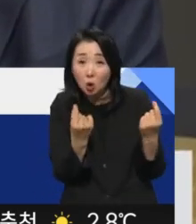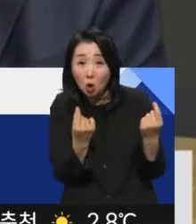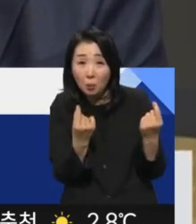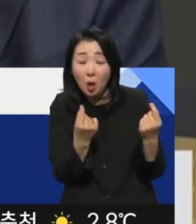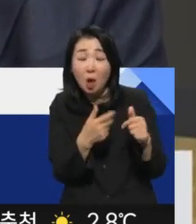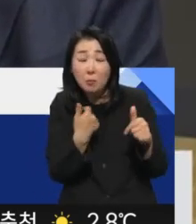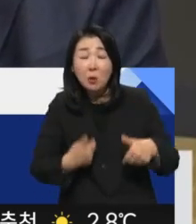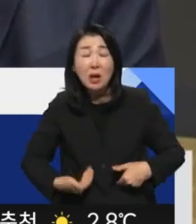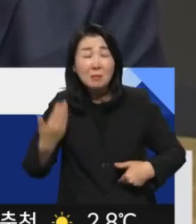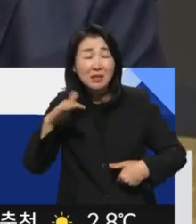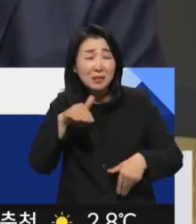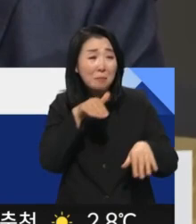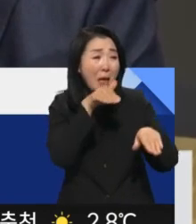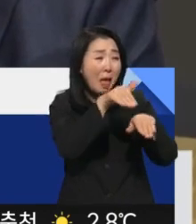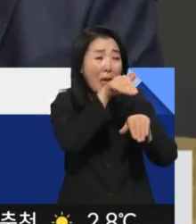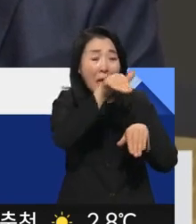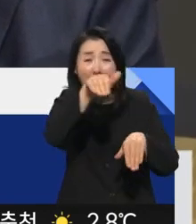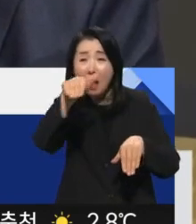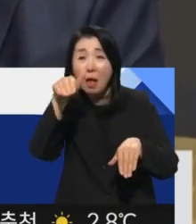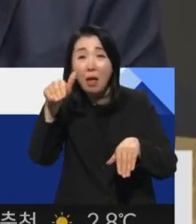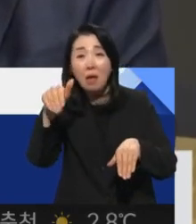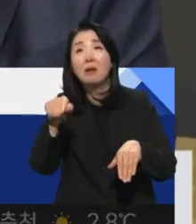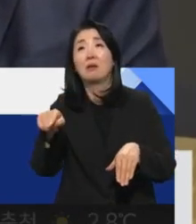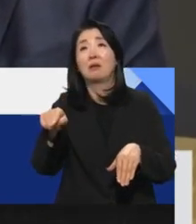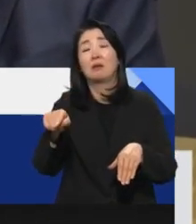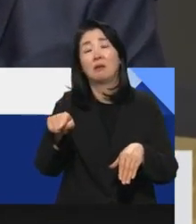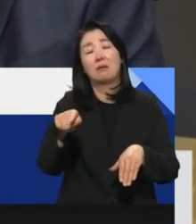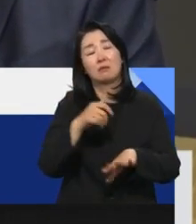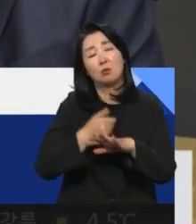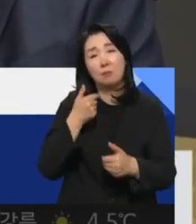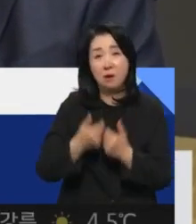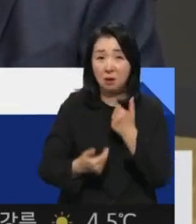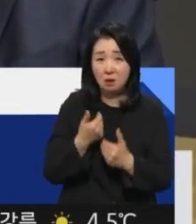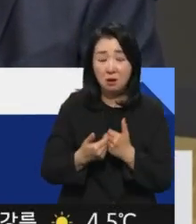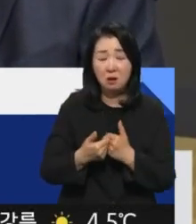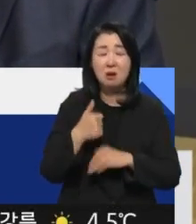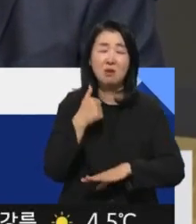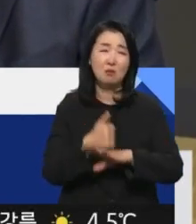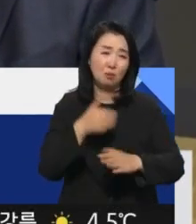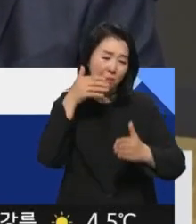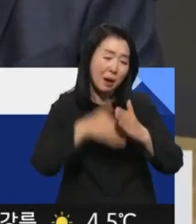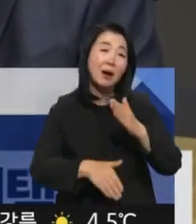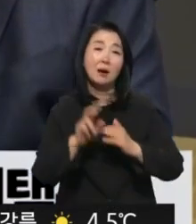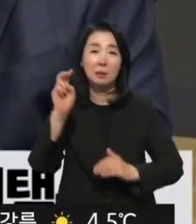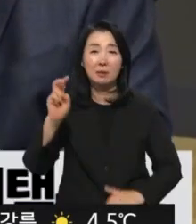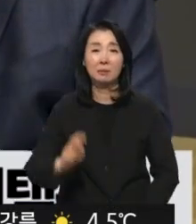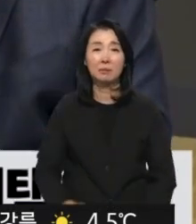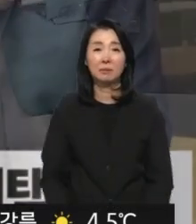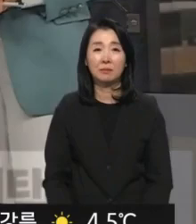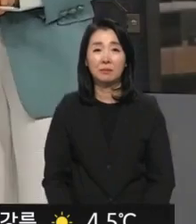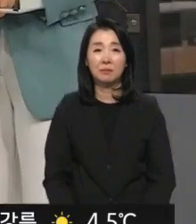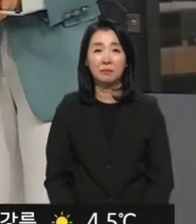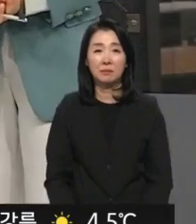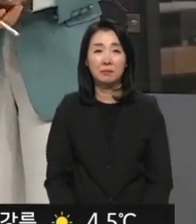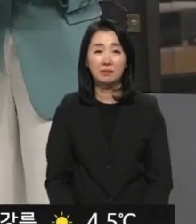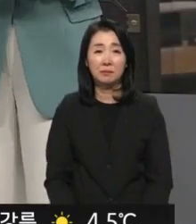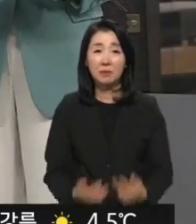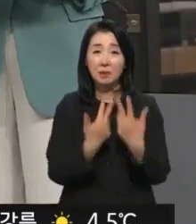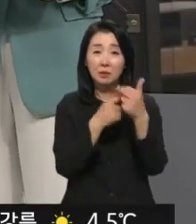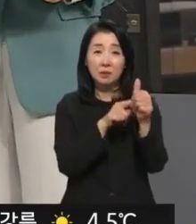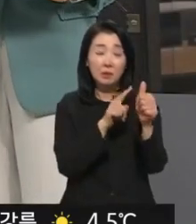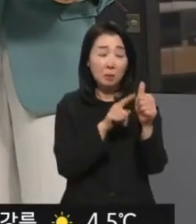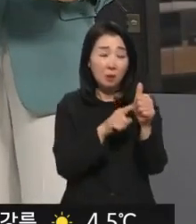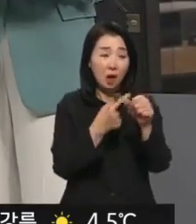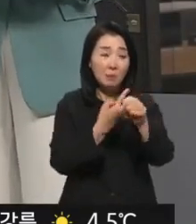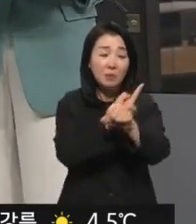마구 찔러대는 그런 거 아니냐. 뭐 이런 반감, 부결될 가능성이 높다고 생각됩니다. 네, 이 대표가